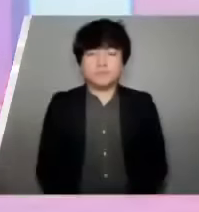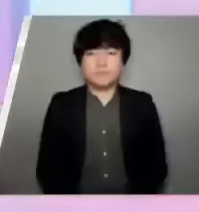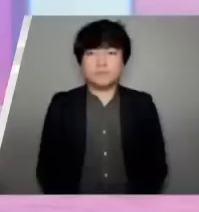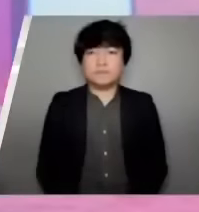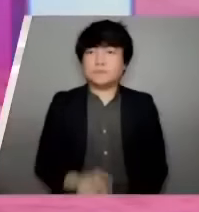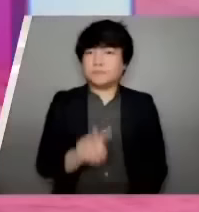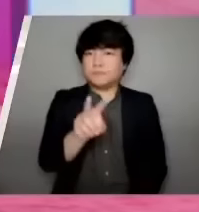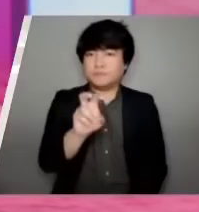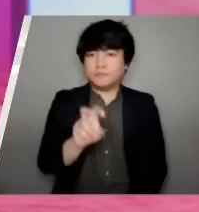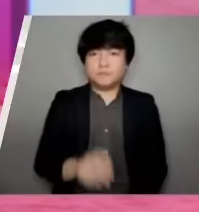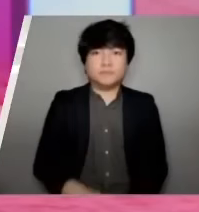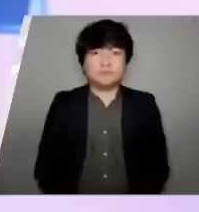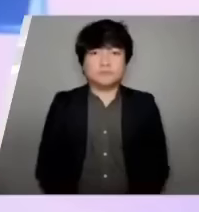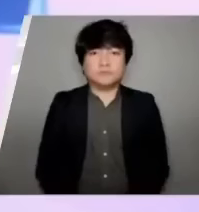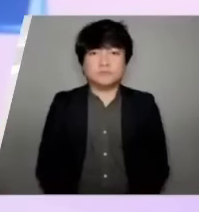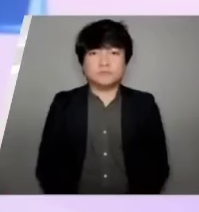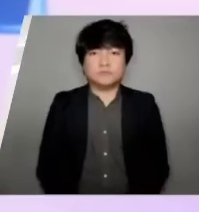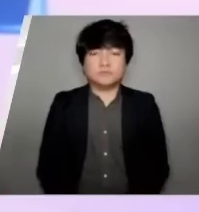inyong saksi.